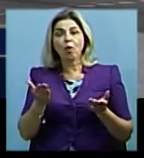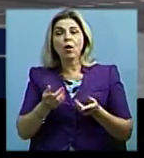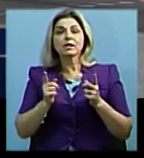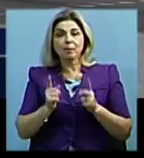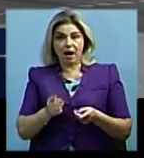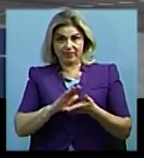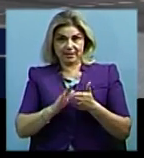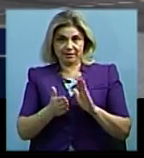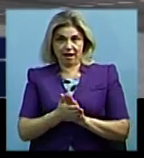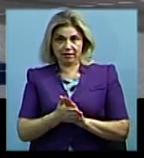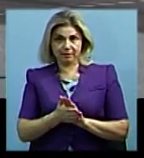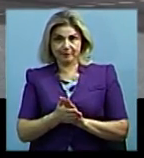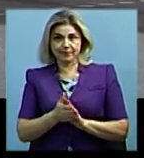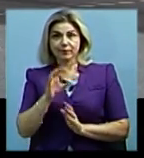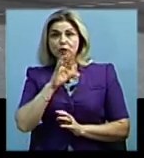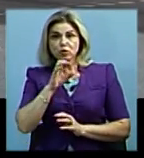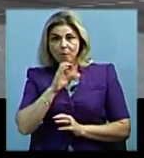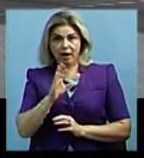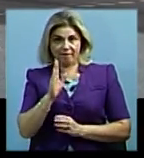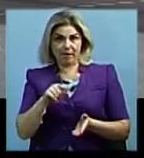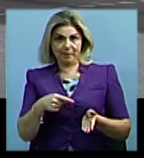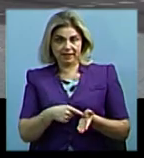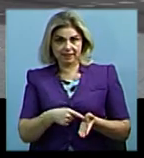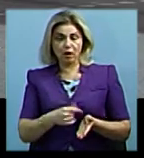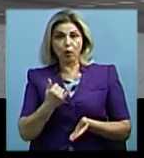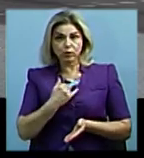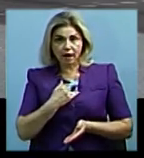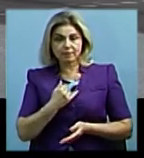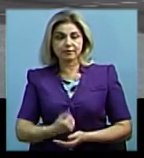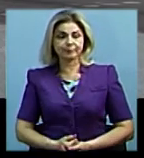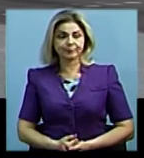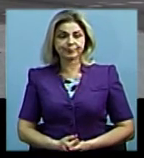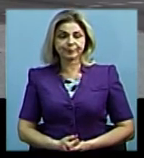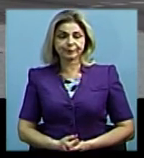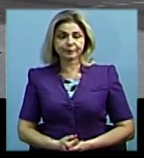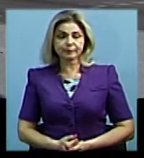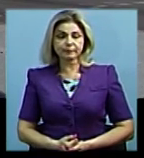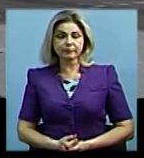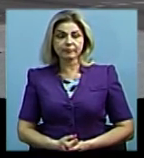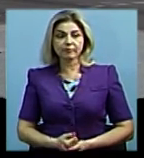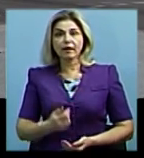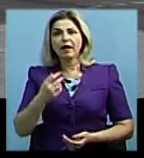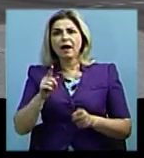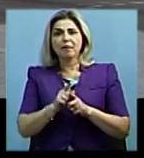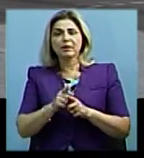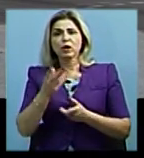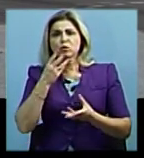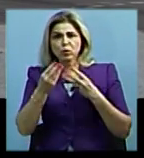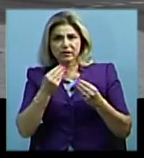стан з собаками у місті. У нас дещо штучно